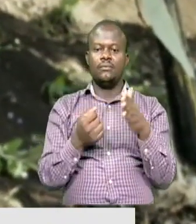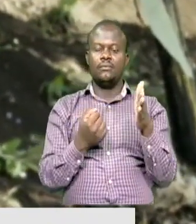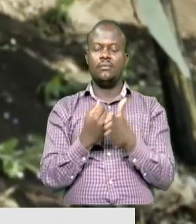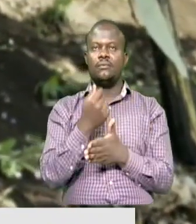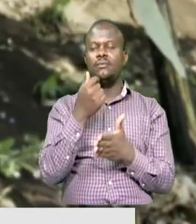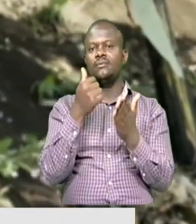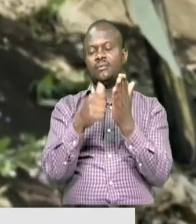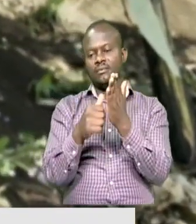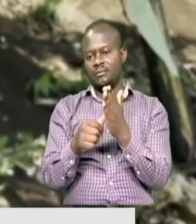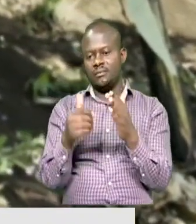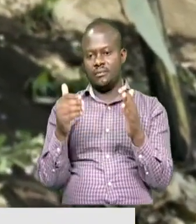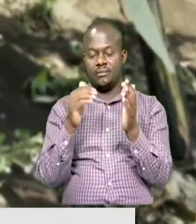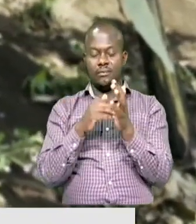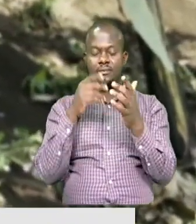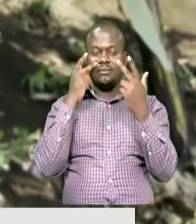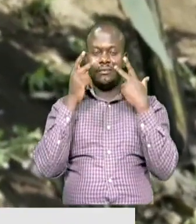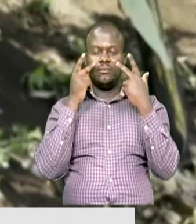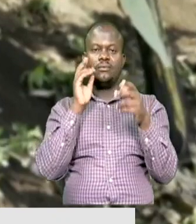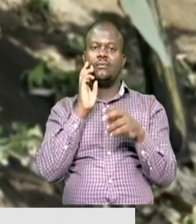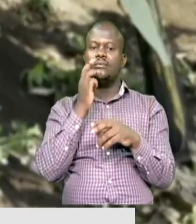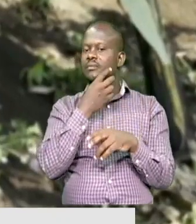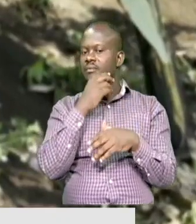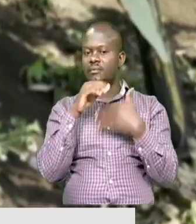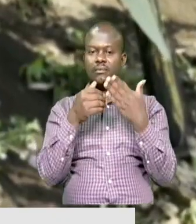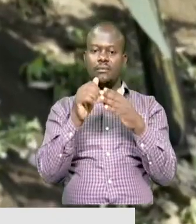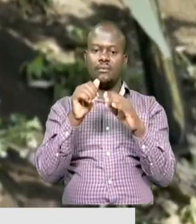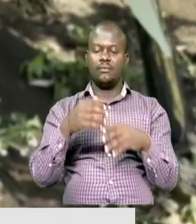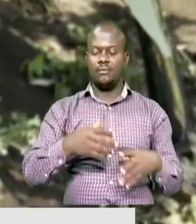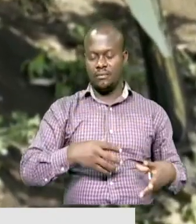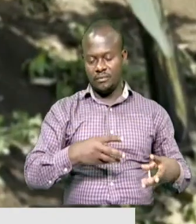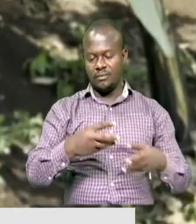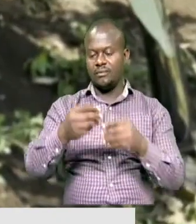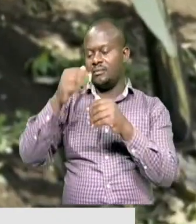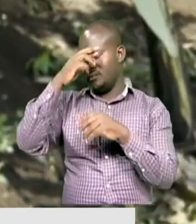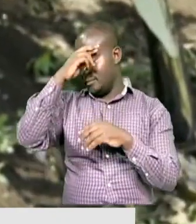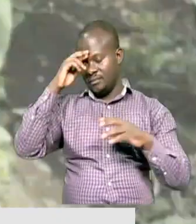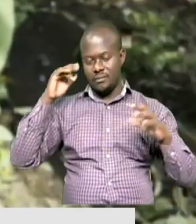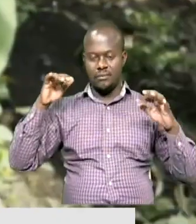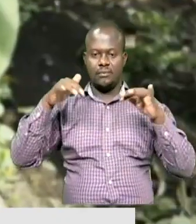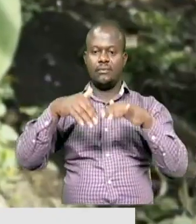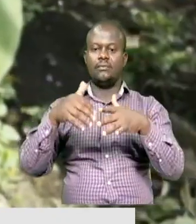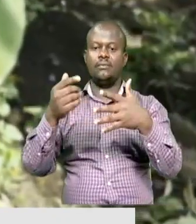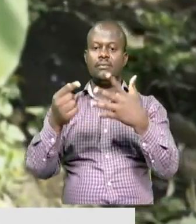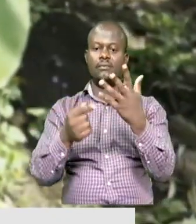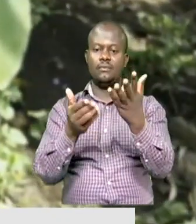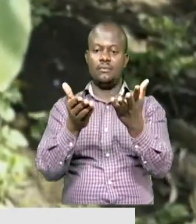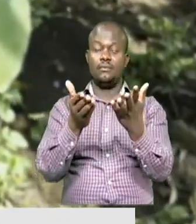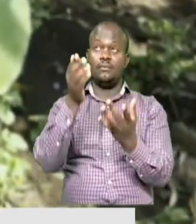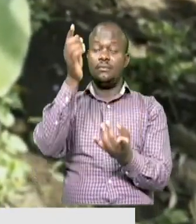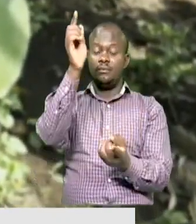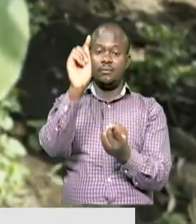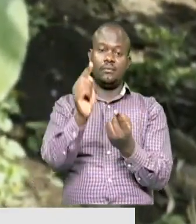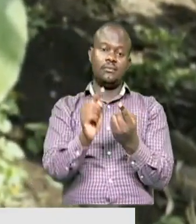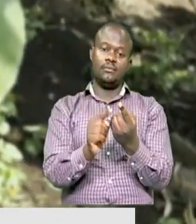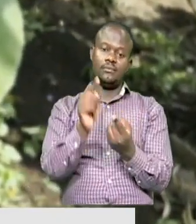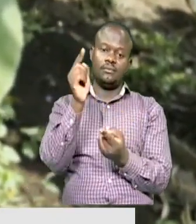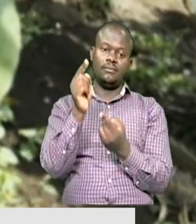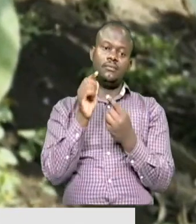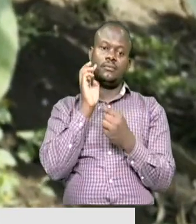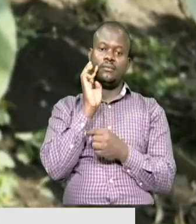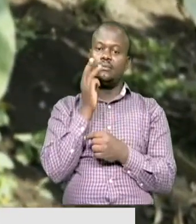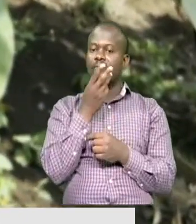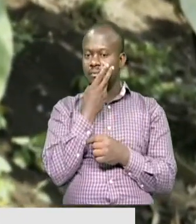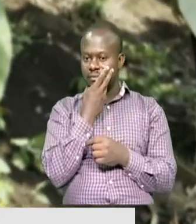isuri ukabona amazu yagenda. Niyo mpamvu twaje guteranira aha ngaha. Hari icyo bigabanya, biragabanya